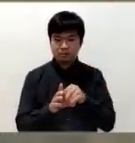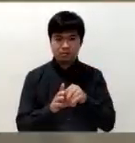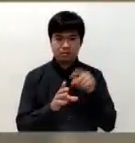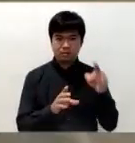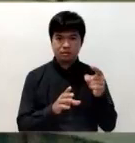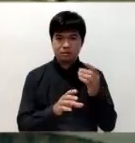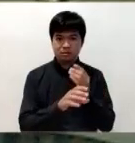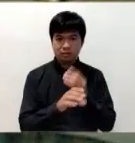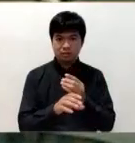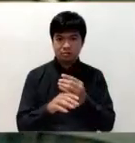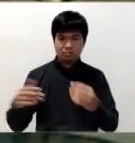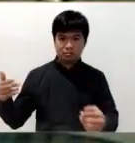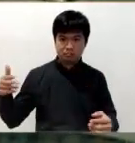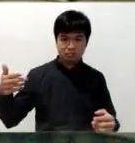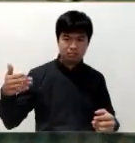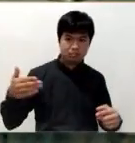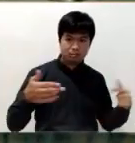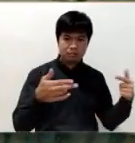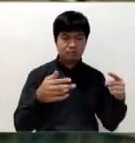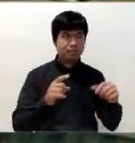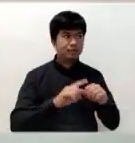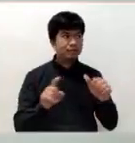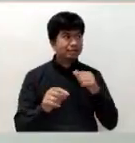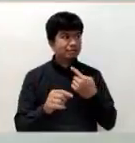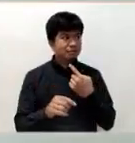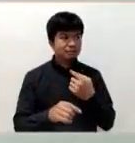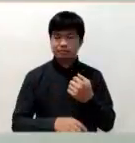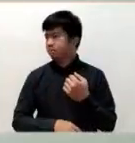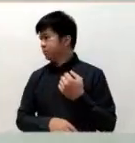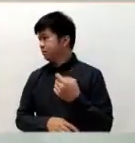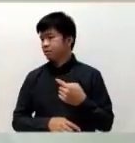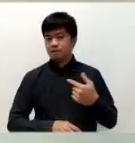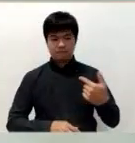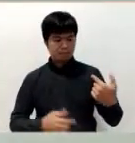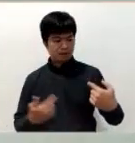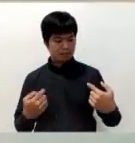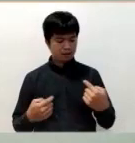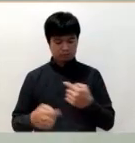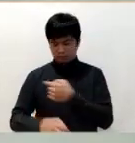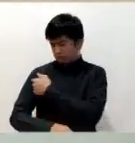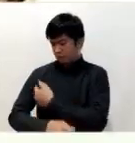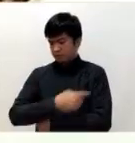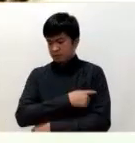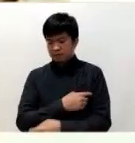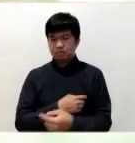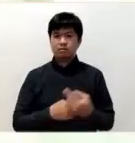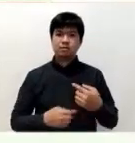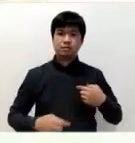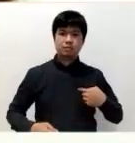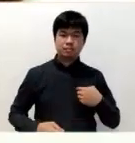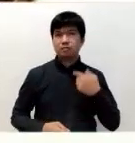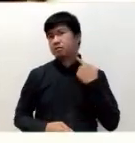humarap sa kamera. Nagpapagaling na ito mula sa mga tama ng bala sa kanyang braso, dibdib, leeg at panga. Ang hipag naman